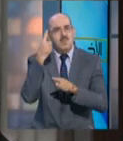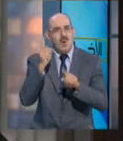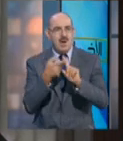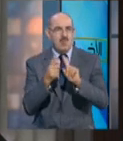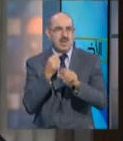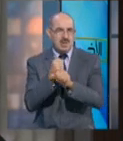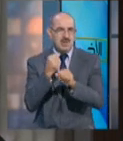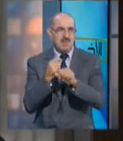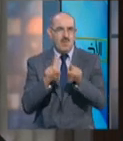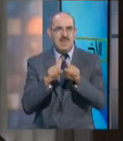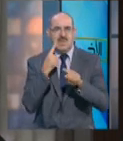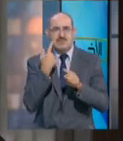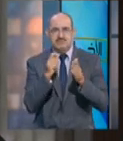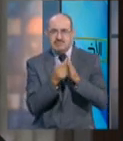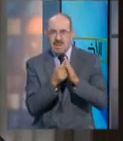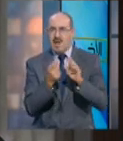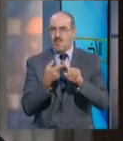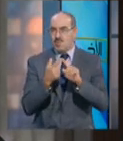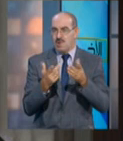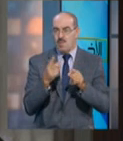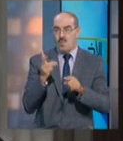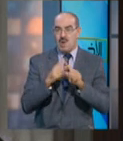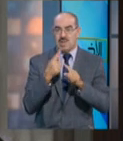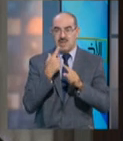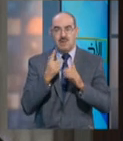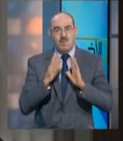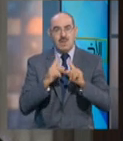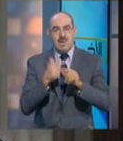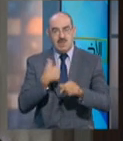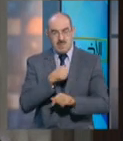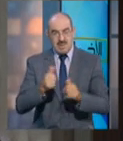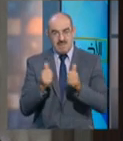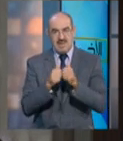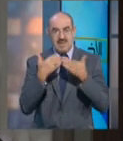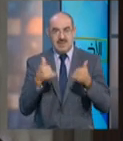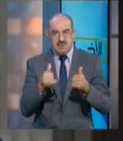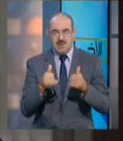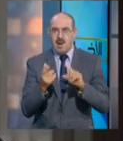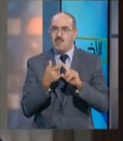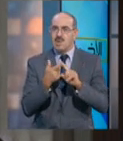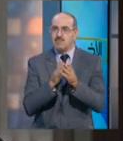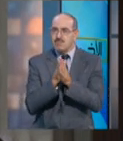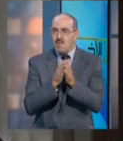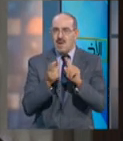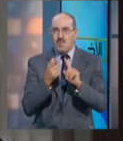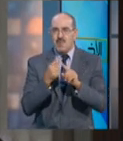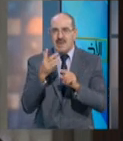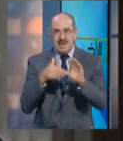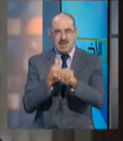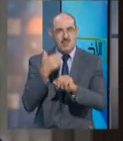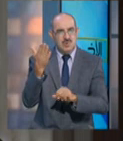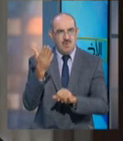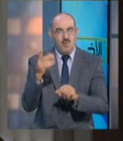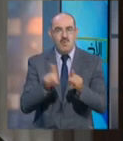على المستوى الإقليمي والدولي الذي تلعبه سويسرا والجزائر، فإن السنوات المقبلة